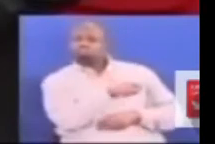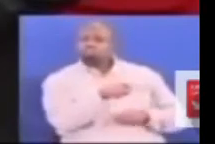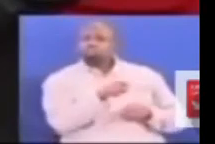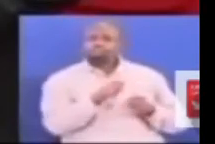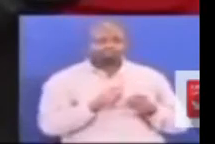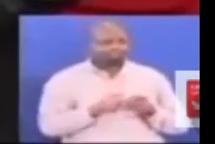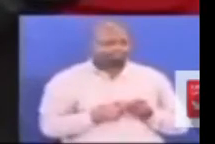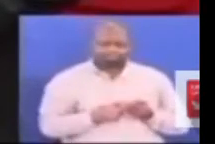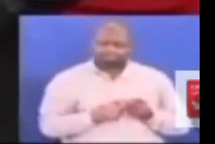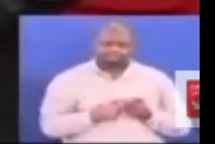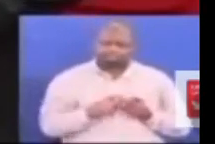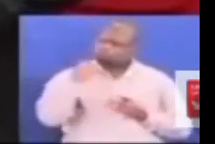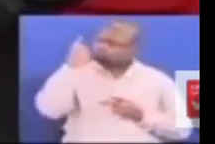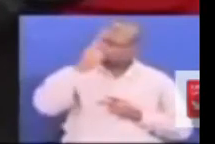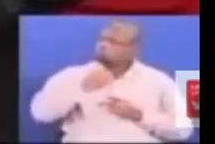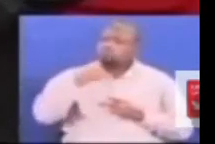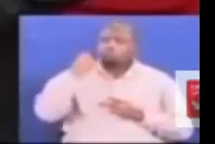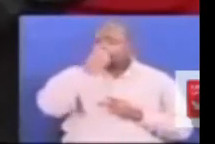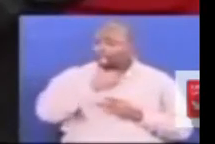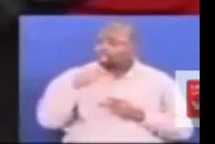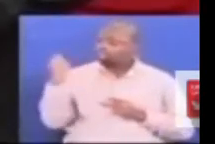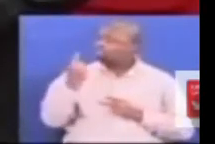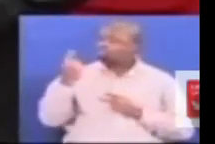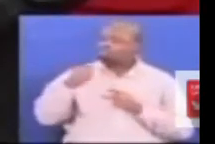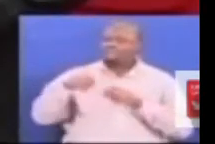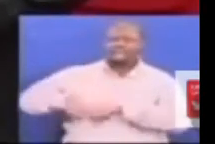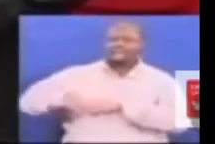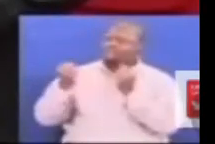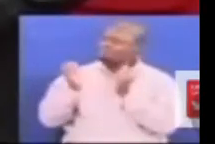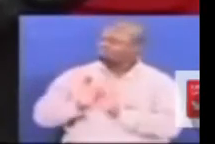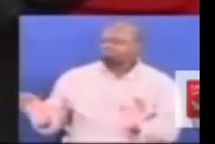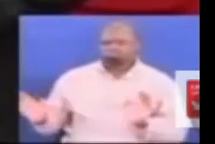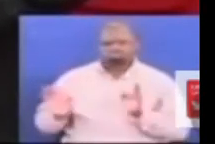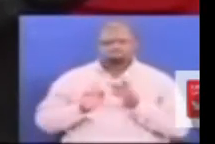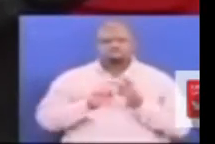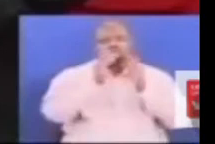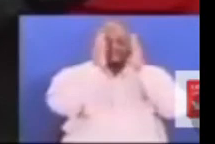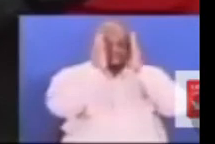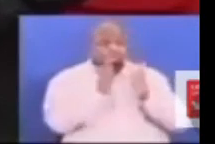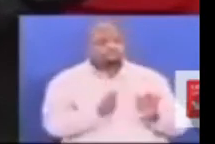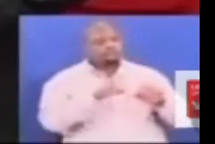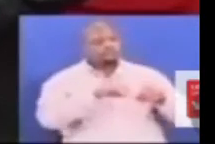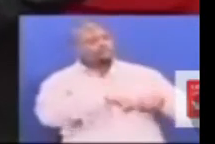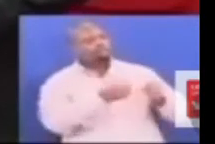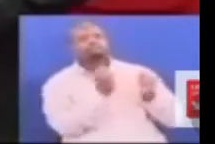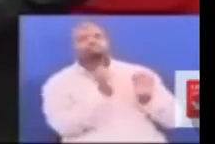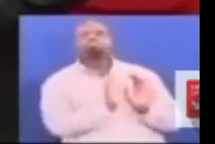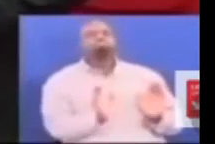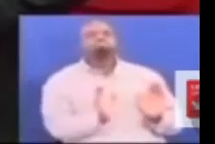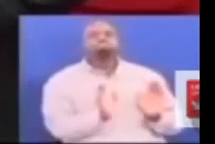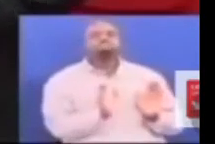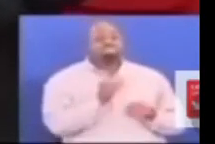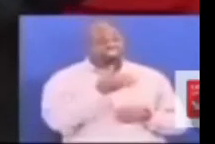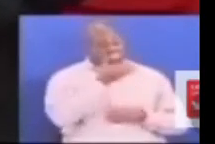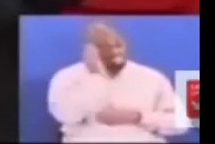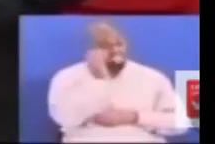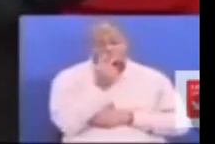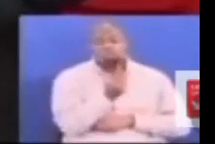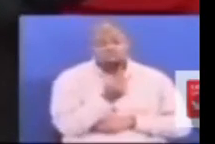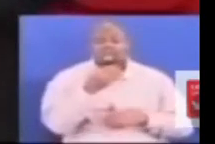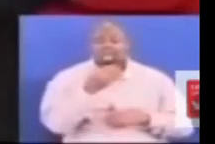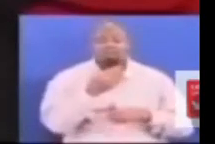imeharibu sana sura ya taifa, heshima tuliyokuwa nayo kama taifa, na hatujaona kama serikali inachukua hatua